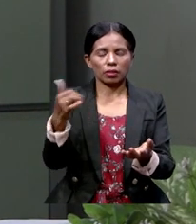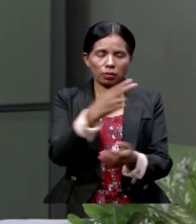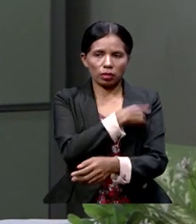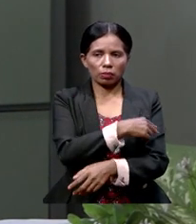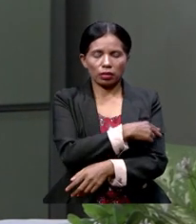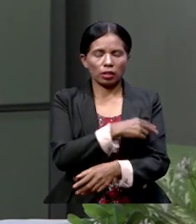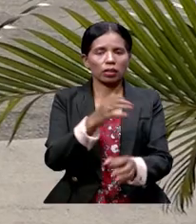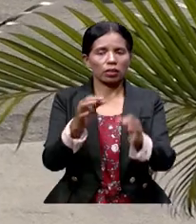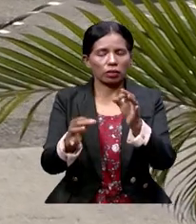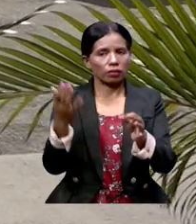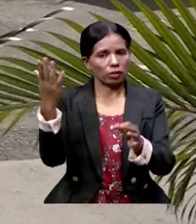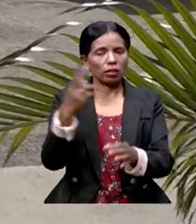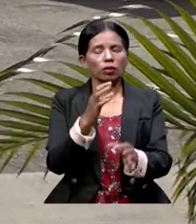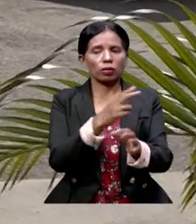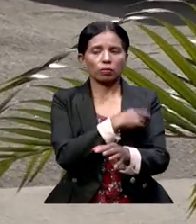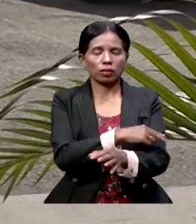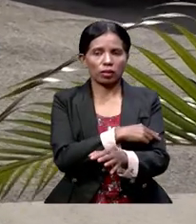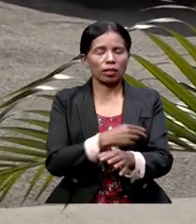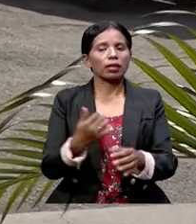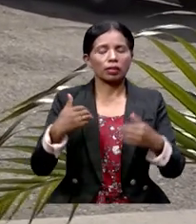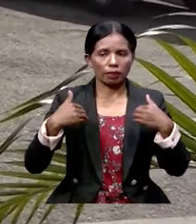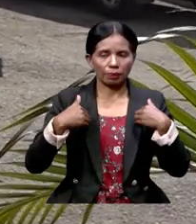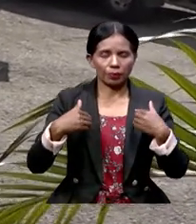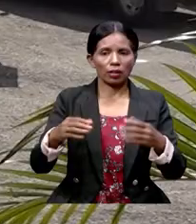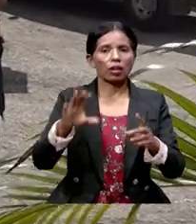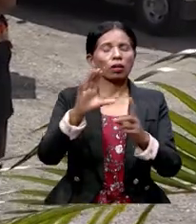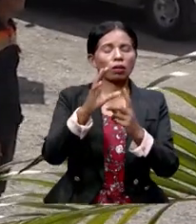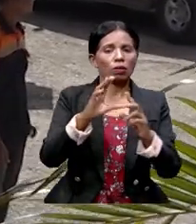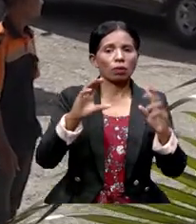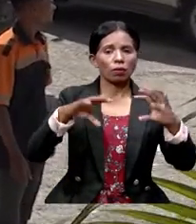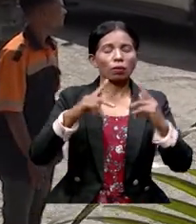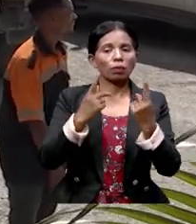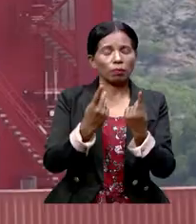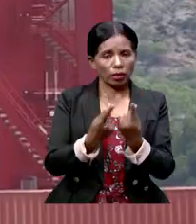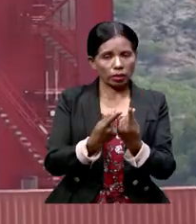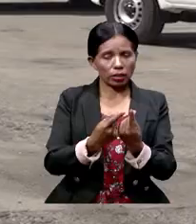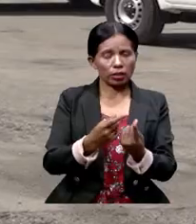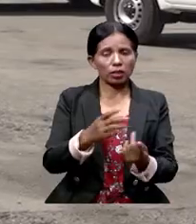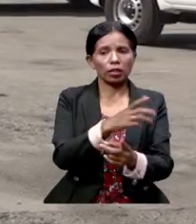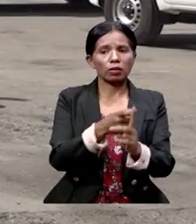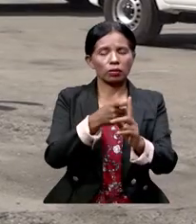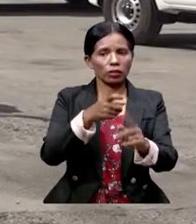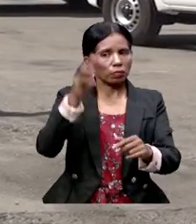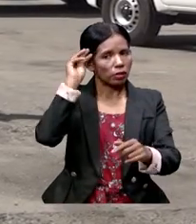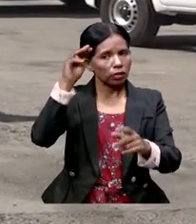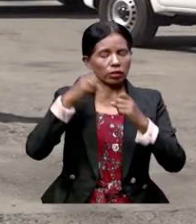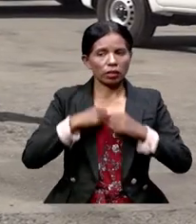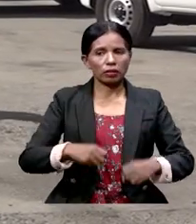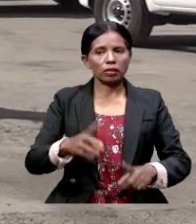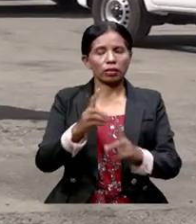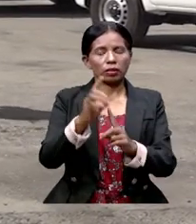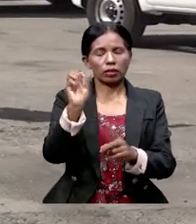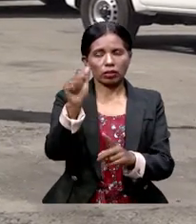karki hospital iha. Companhia Salimago nebe retan contrato ho adjudicação direita ho si ministra saúde e a Lorenz